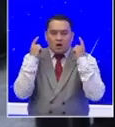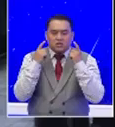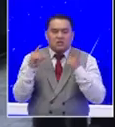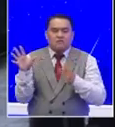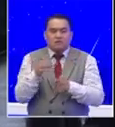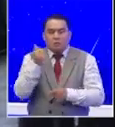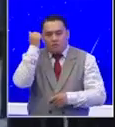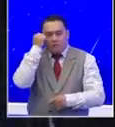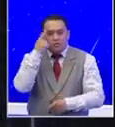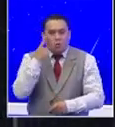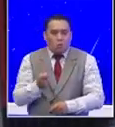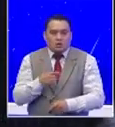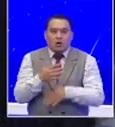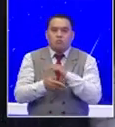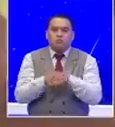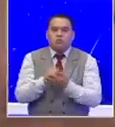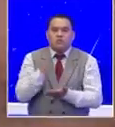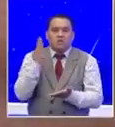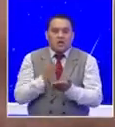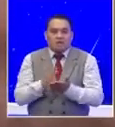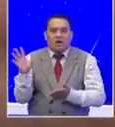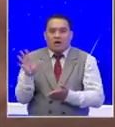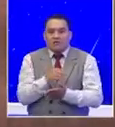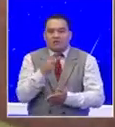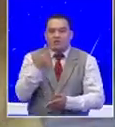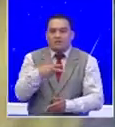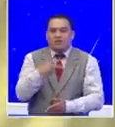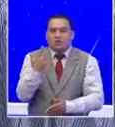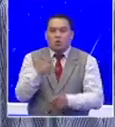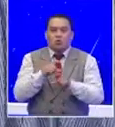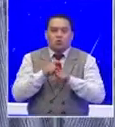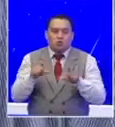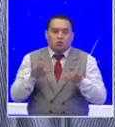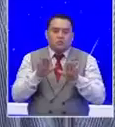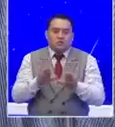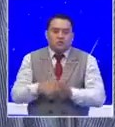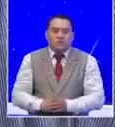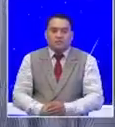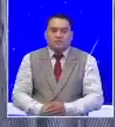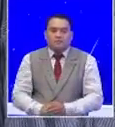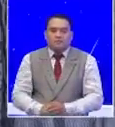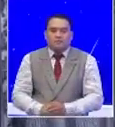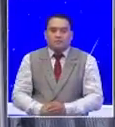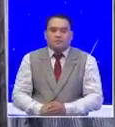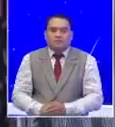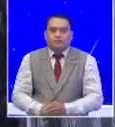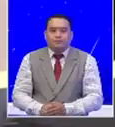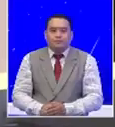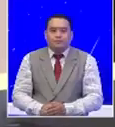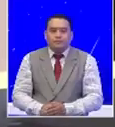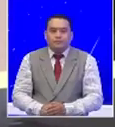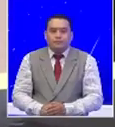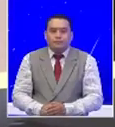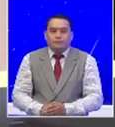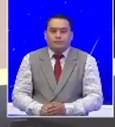антисептики, памятки и средства для обработки имеются во всех 23 точках торгового дома. Құрметті сатып алушылар, елімізде болып